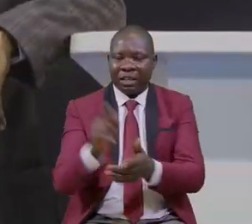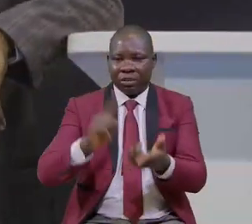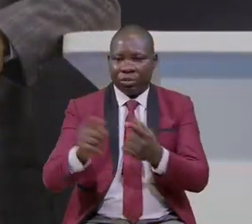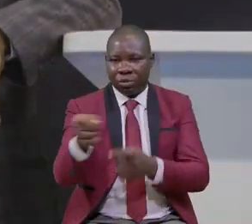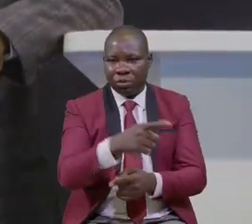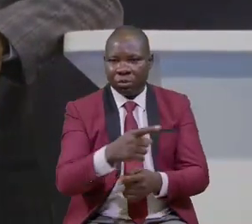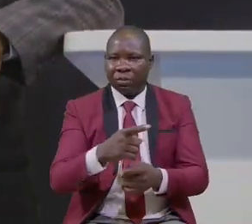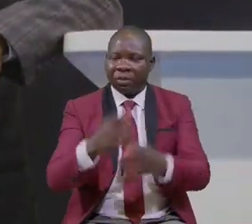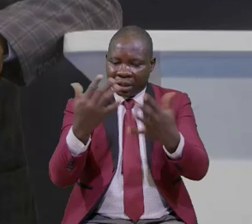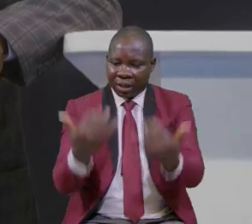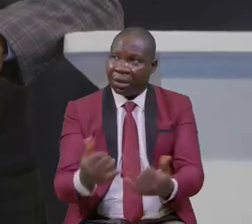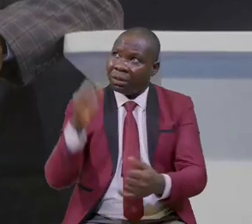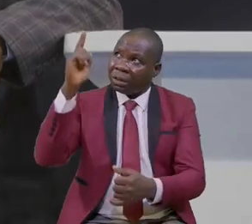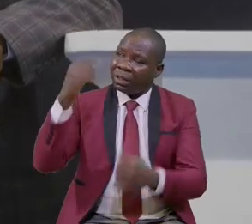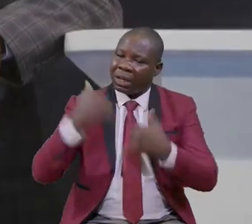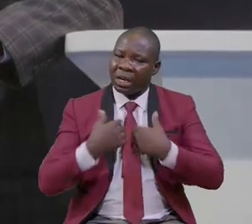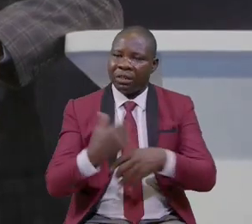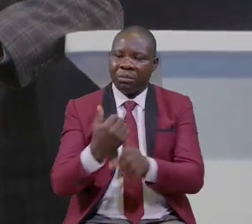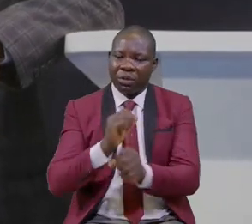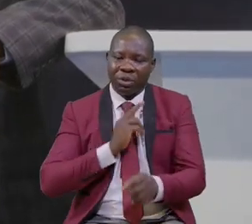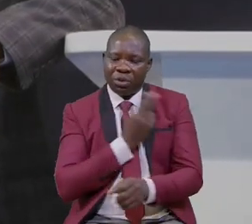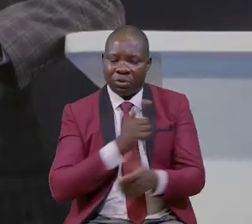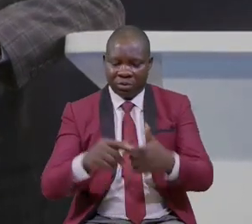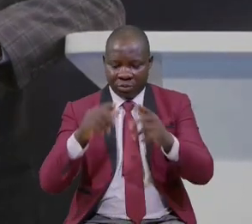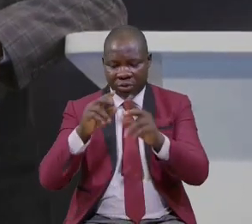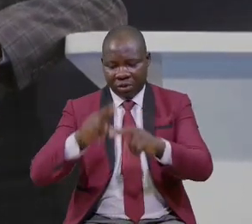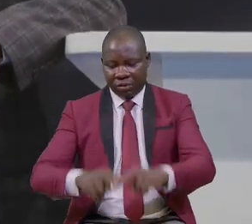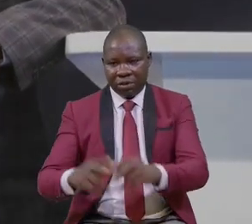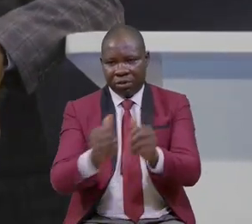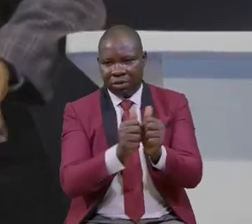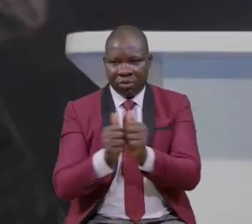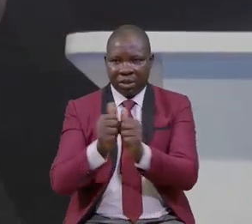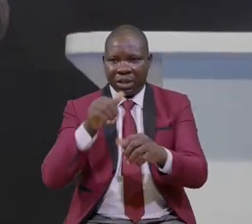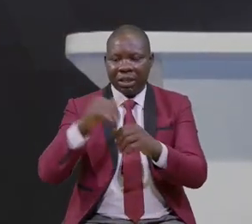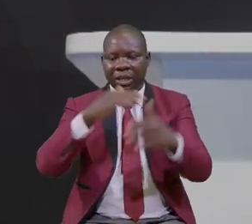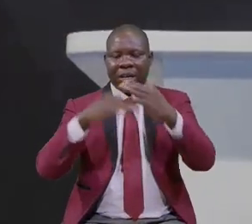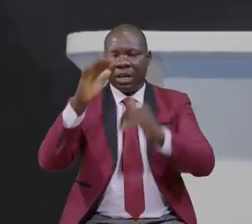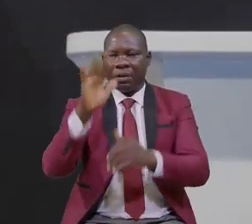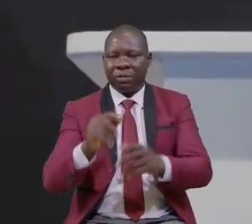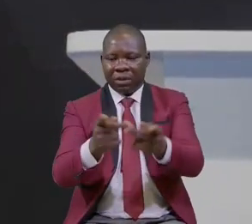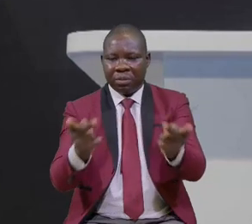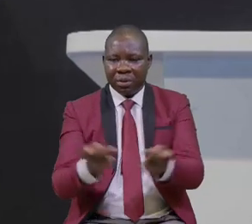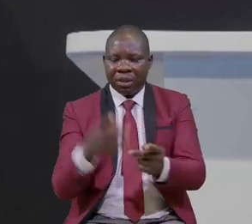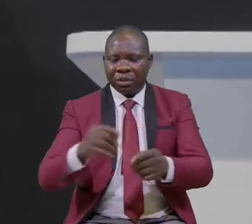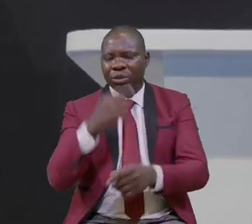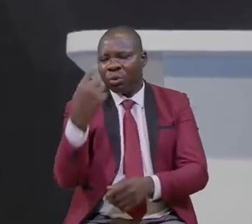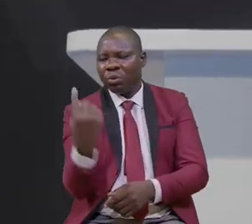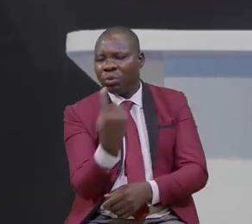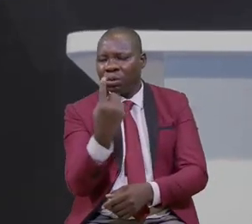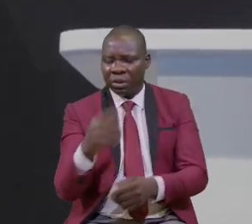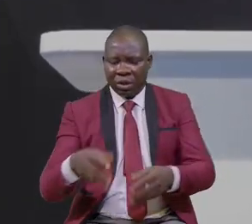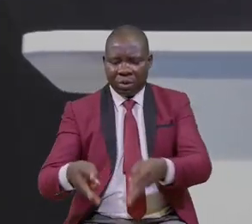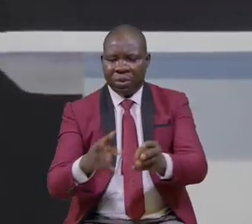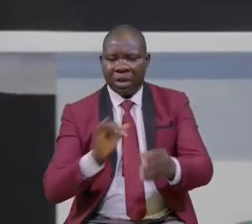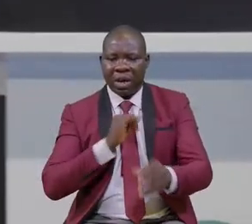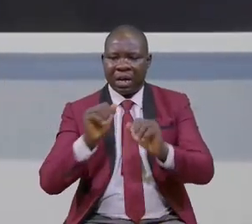hein nous a fait assoir ensemble dans les lieux célestes la seule manière que